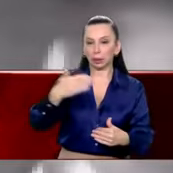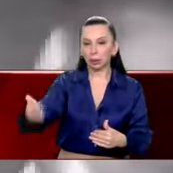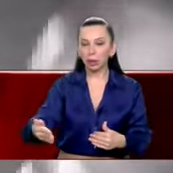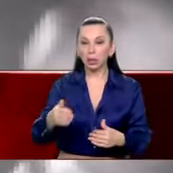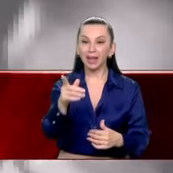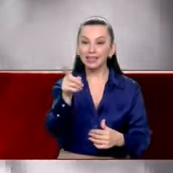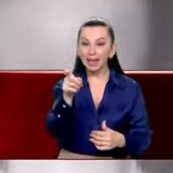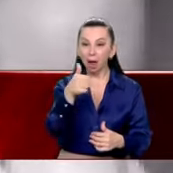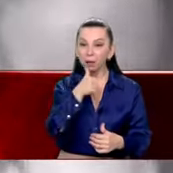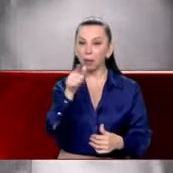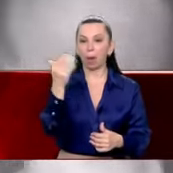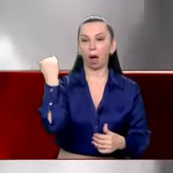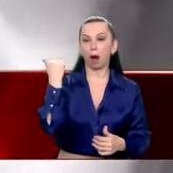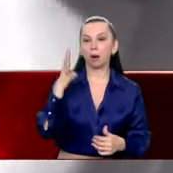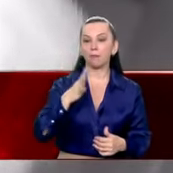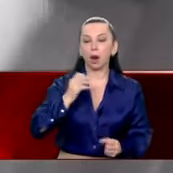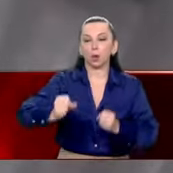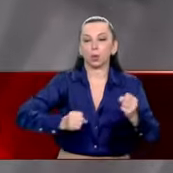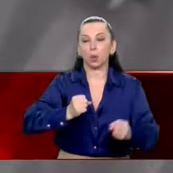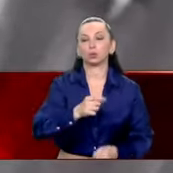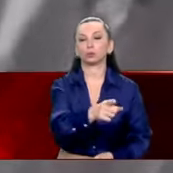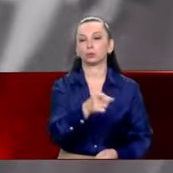de hemen arkasındaydı. Koşup silah çekti.